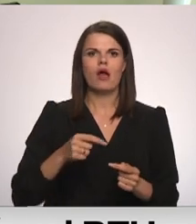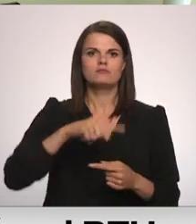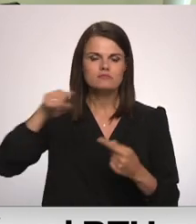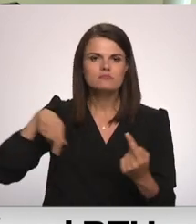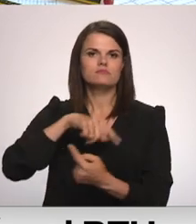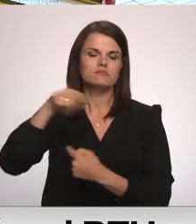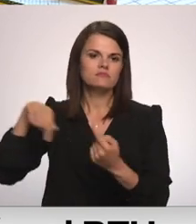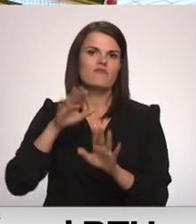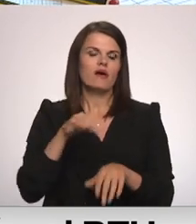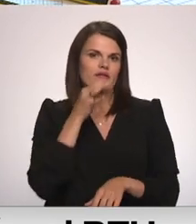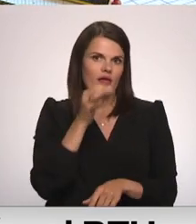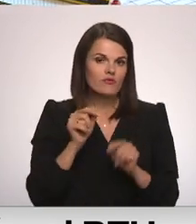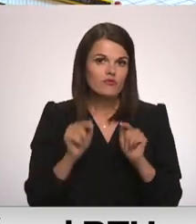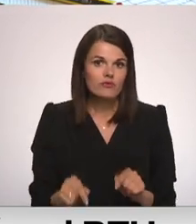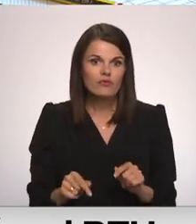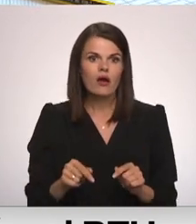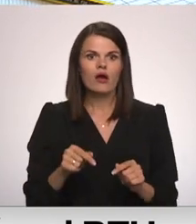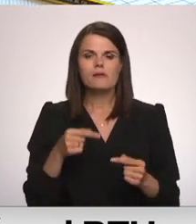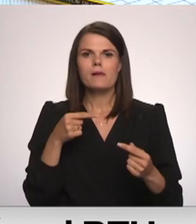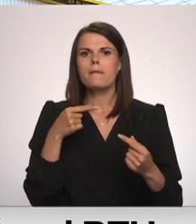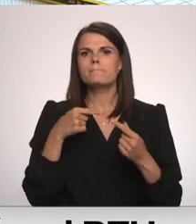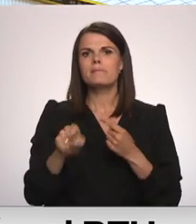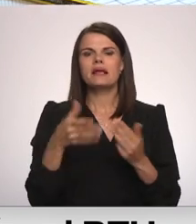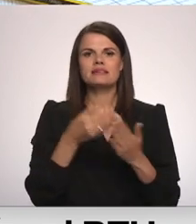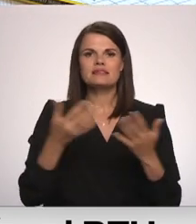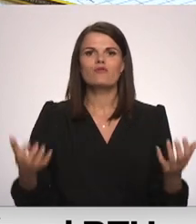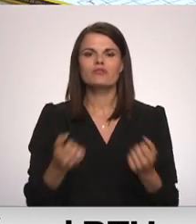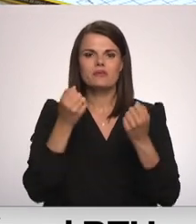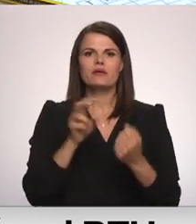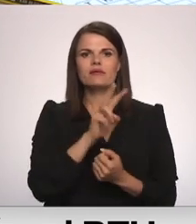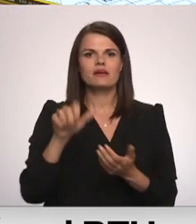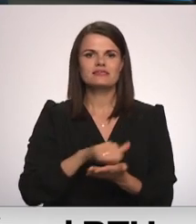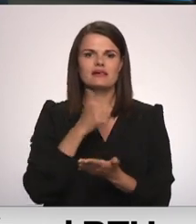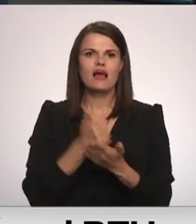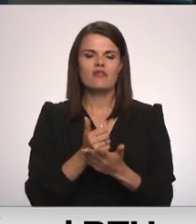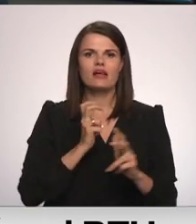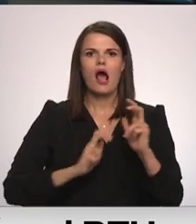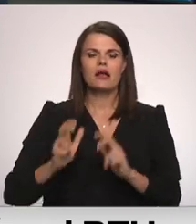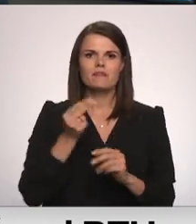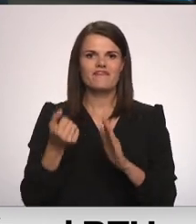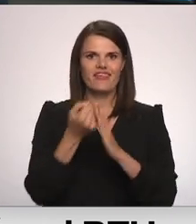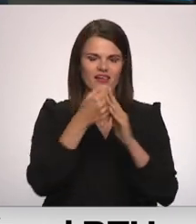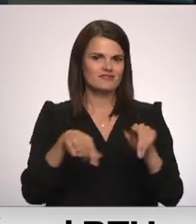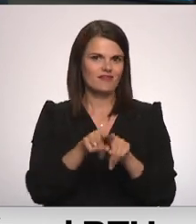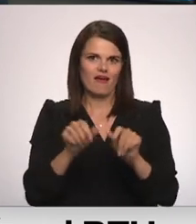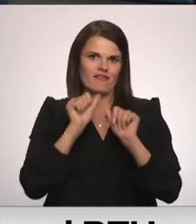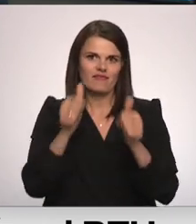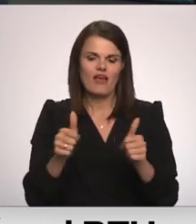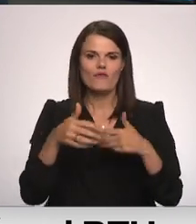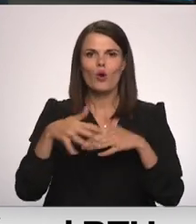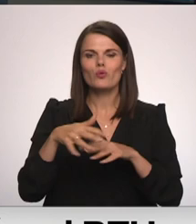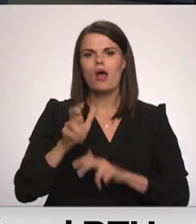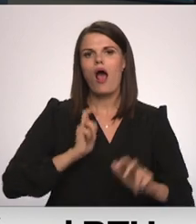riņķidancis, ja tā var teikt. Iet pret savu dibinātāju, kas ir galvenais akadēmijas finansētājs, arī nevarot.